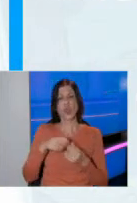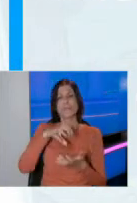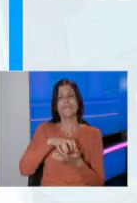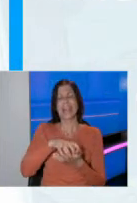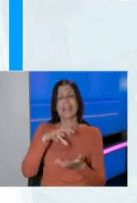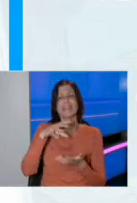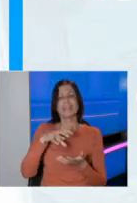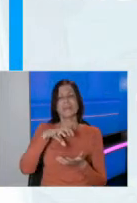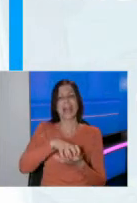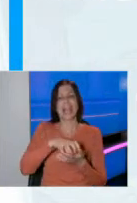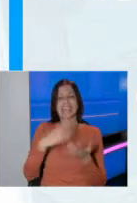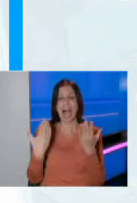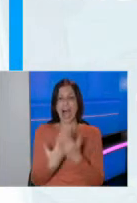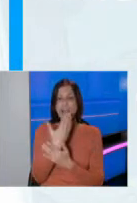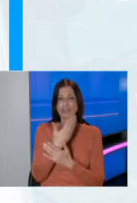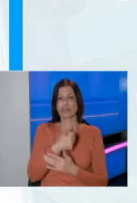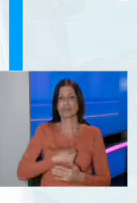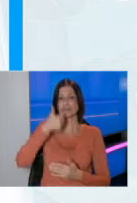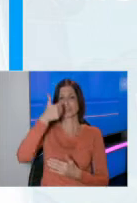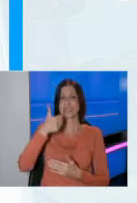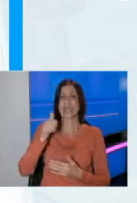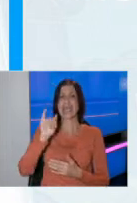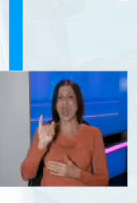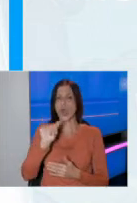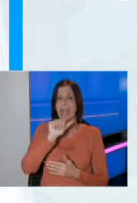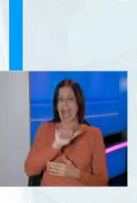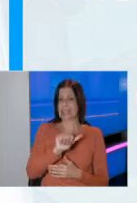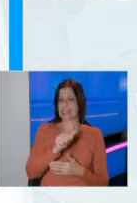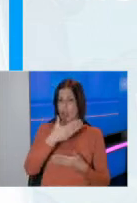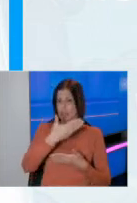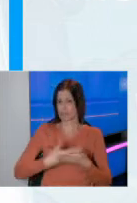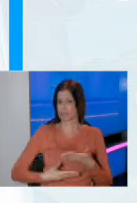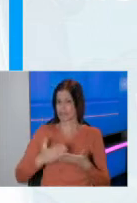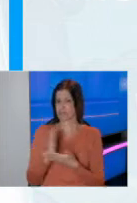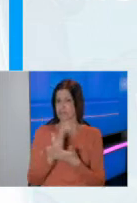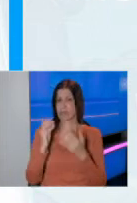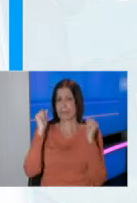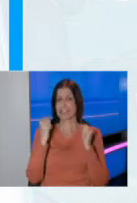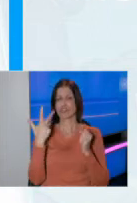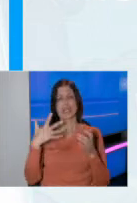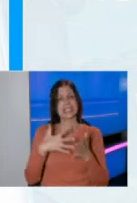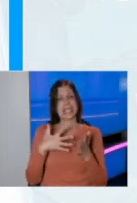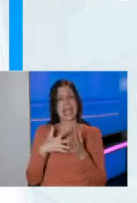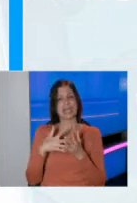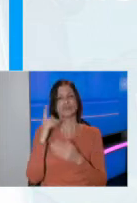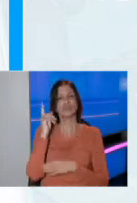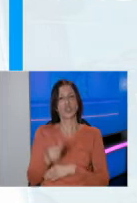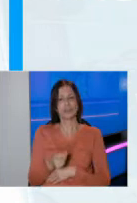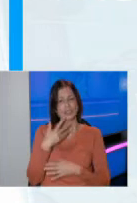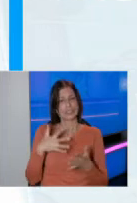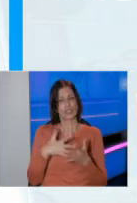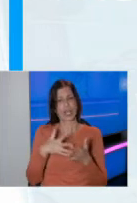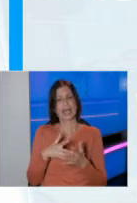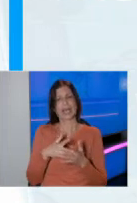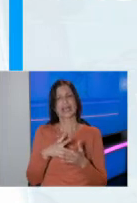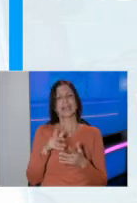חדשה בהובלת יעלון ואיזנקוט. המזכר הוכן על בסיס 3 סקרים שהוזמנו מהסוקר קמיל